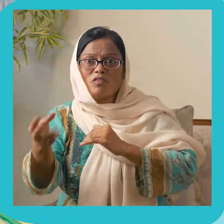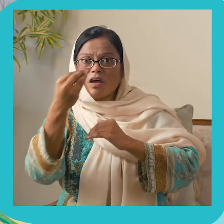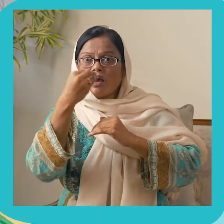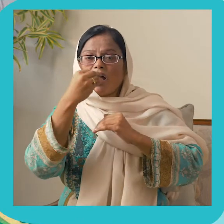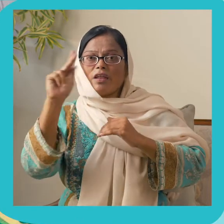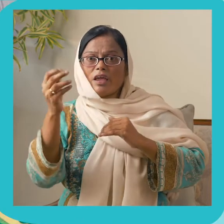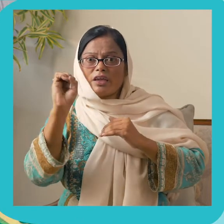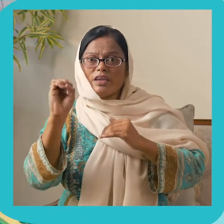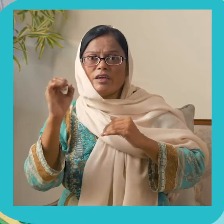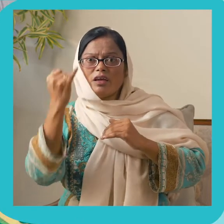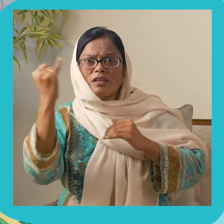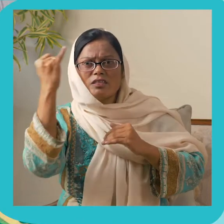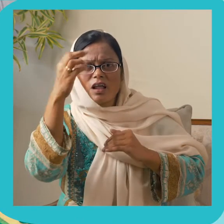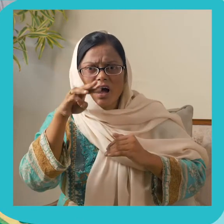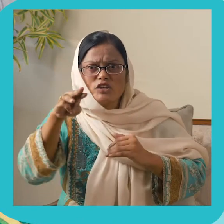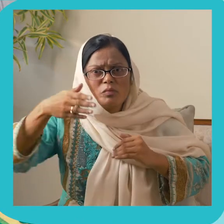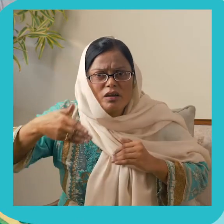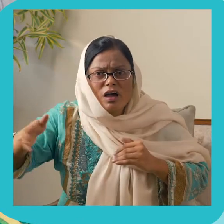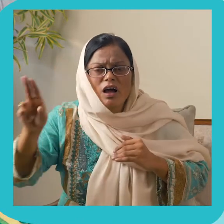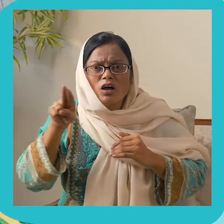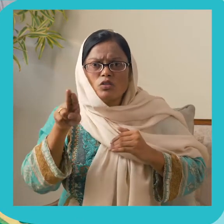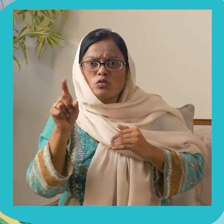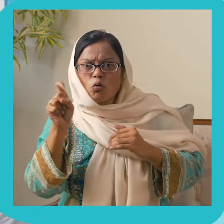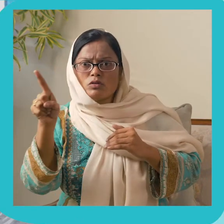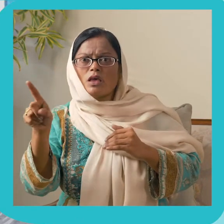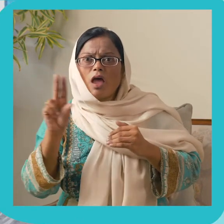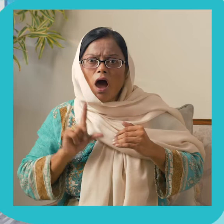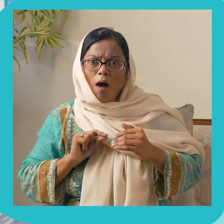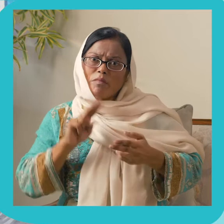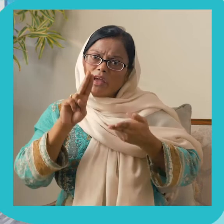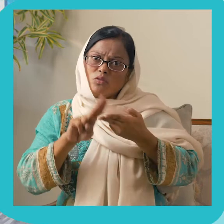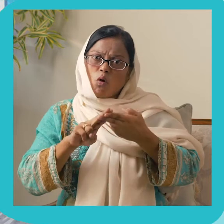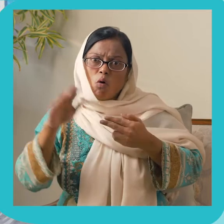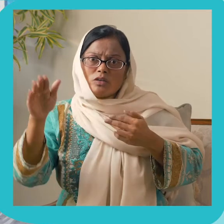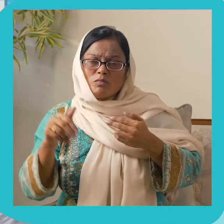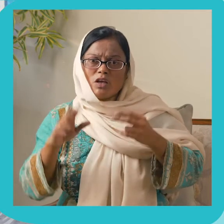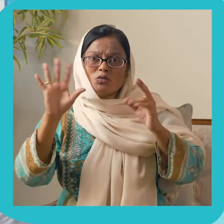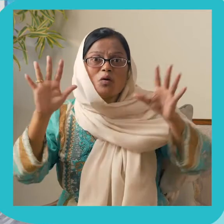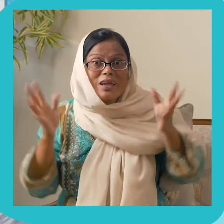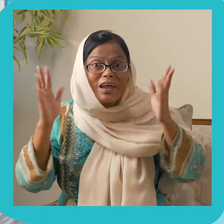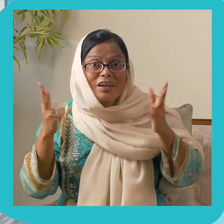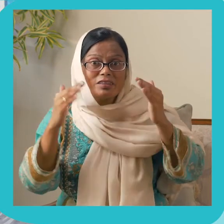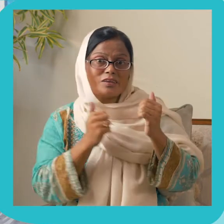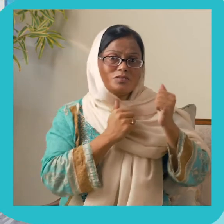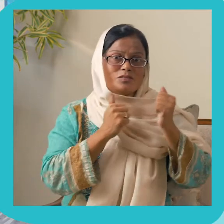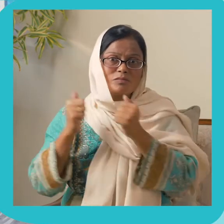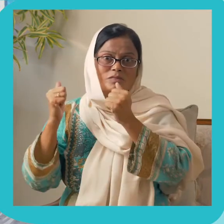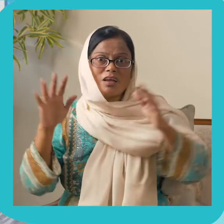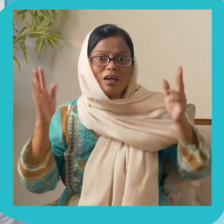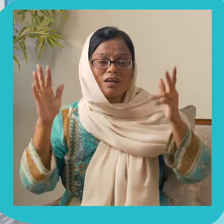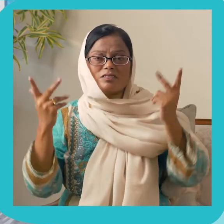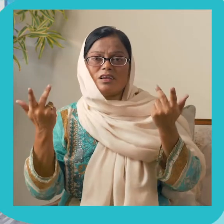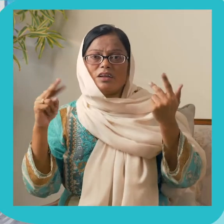जब ऑलिव नाश्ते की तलाश में निकला तो उससे अपने दोस्त मिले, जो छुपन छुपाई खेलने के लिए तैयार थे।